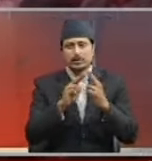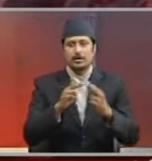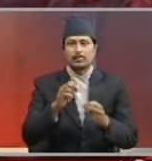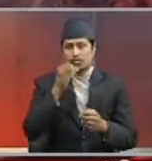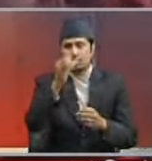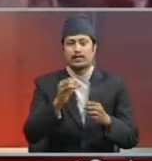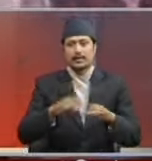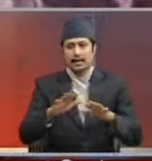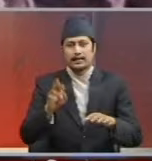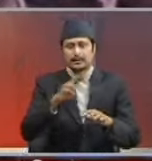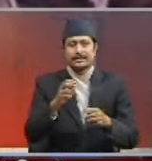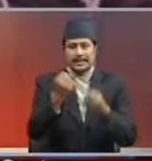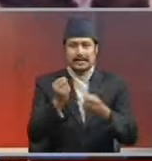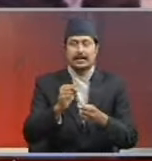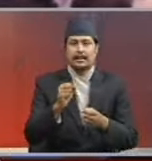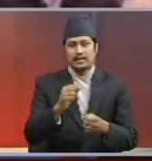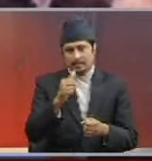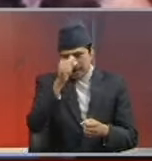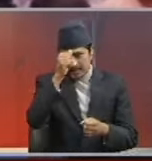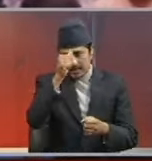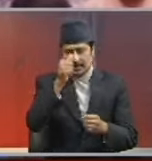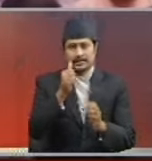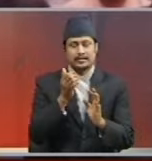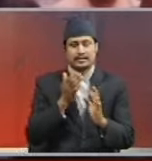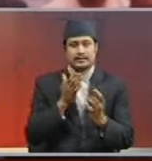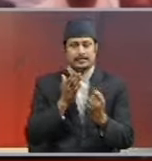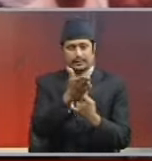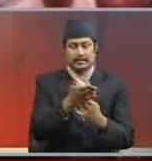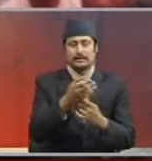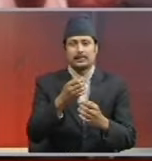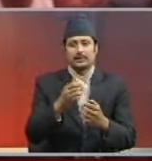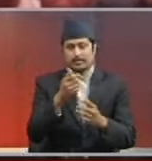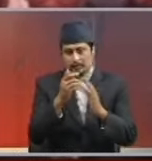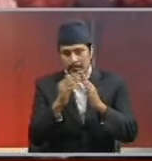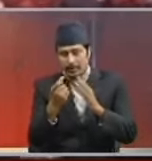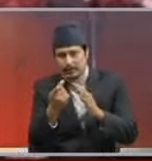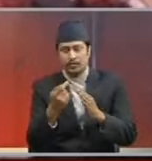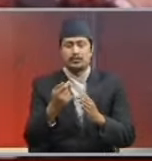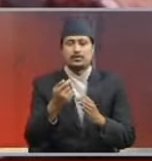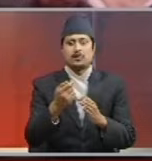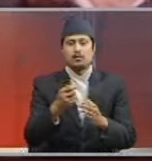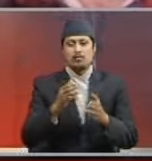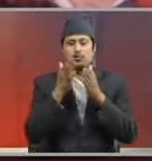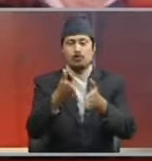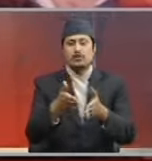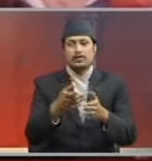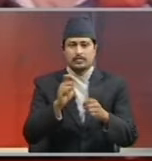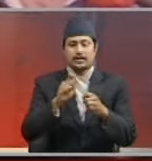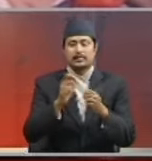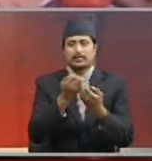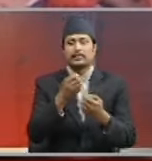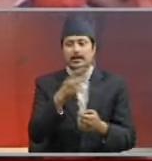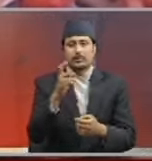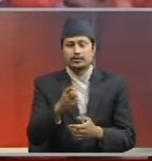पूर्वाधार तथा यातायात मन्त्रालयले भारतीय एक्जिट बैङ्कको 4.5 अर्बको सहुलियत ऋणमा पुल निर्माण गर्न लागेको हो।